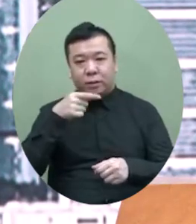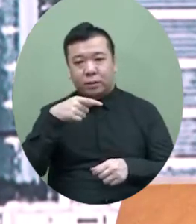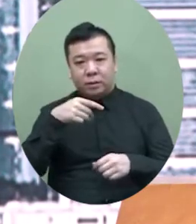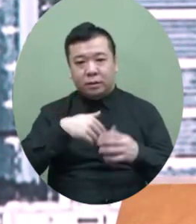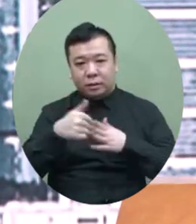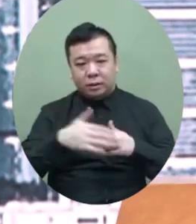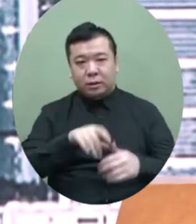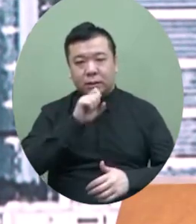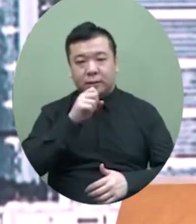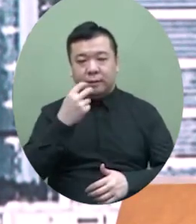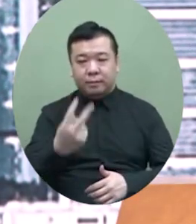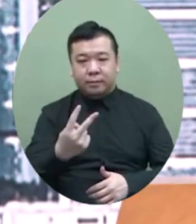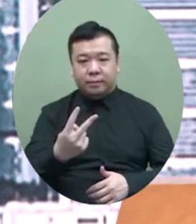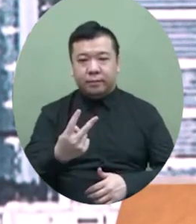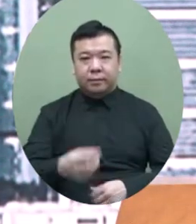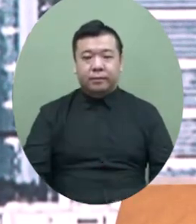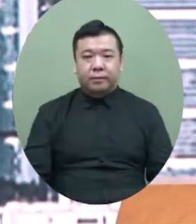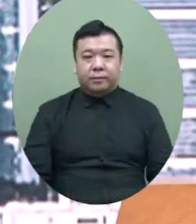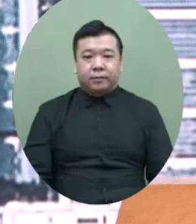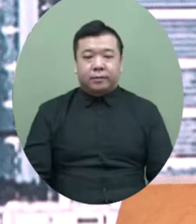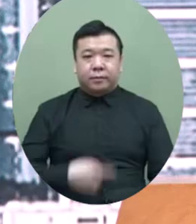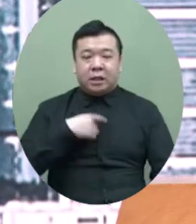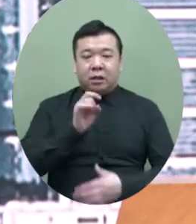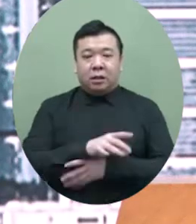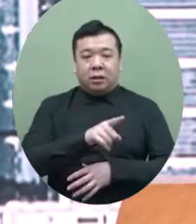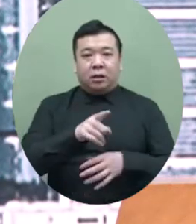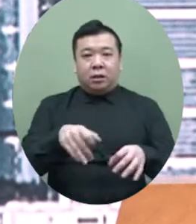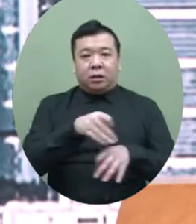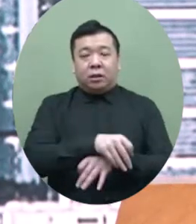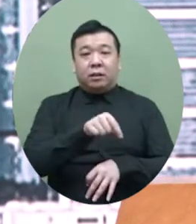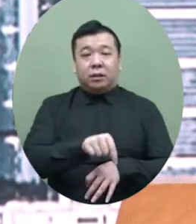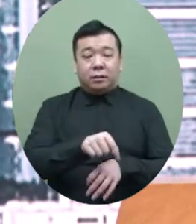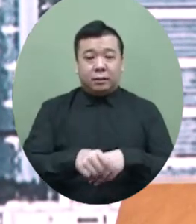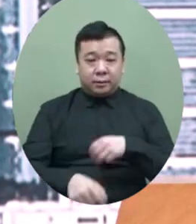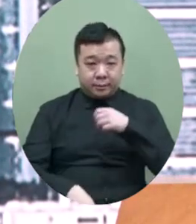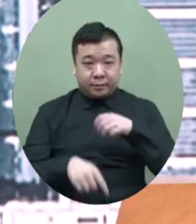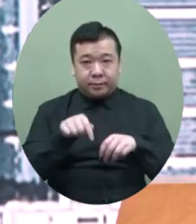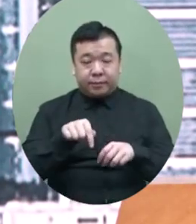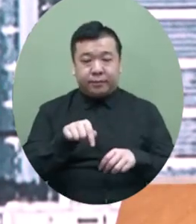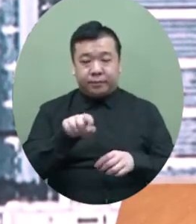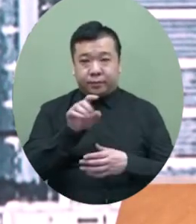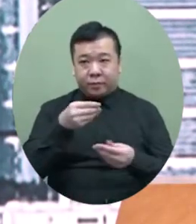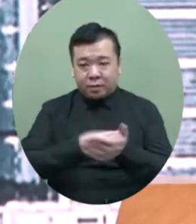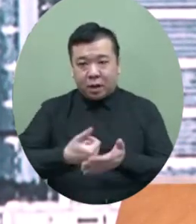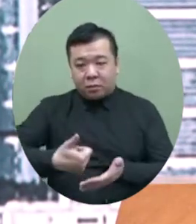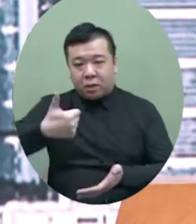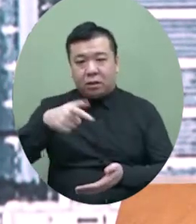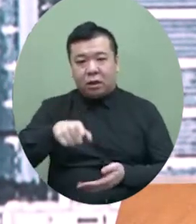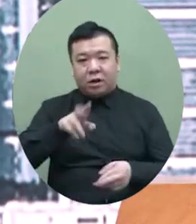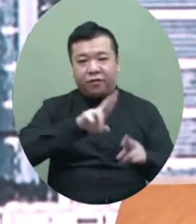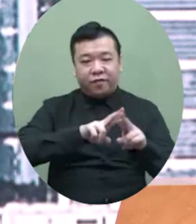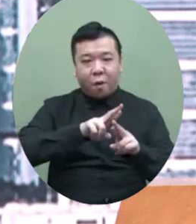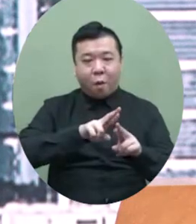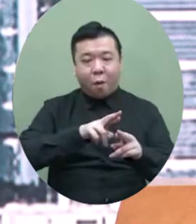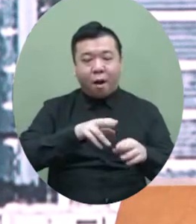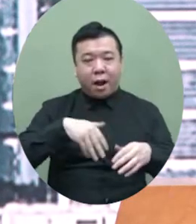碼有2隻啦，一隻就係我哋用預先採購協議係買咗或者買到嘅科興嘅疫